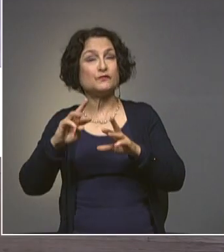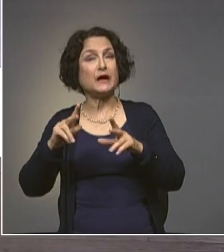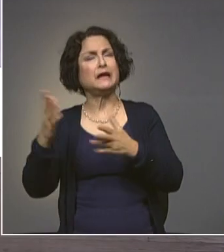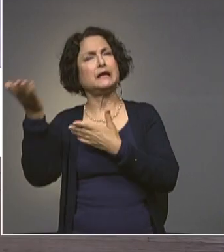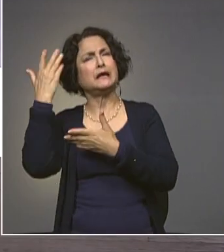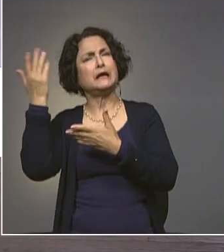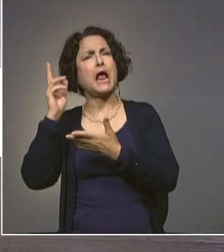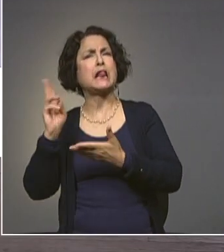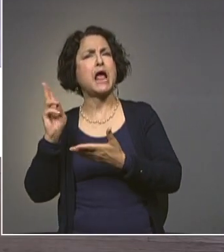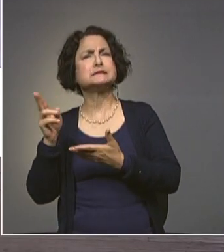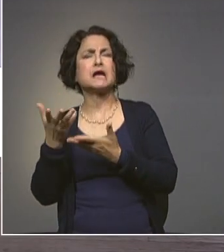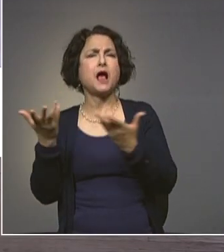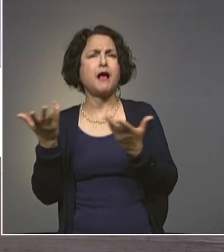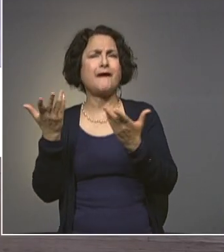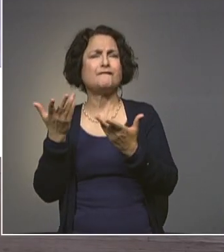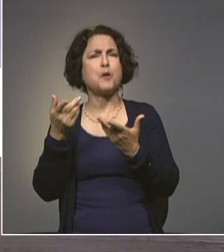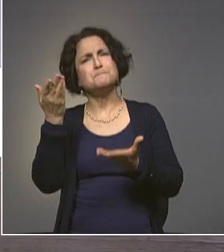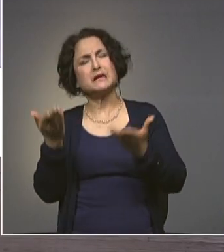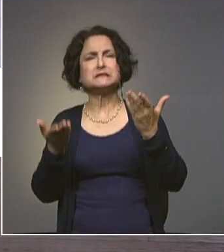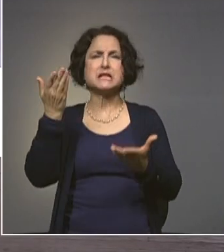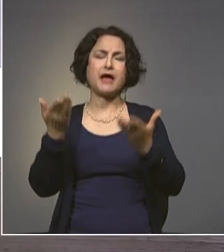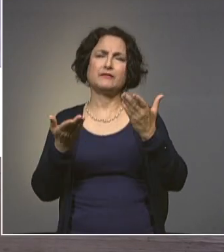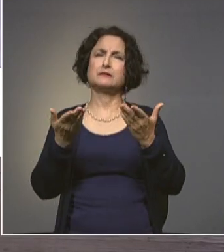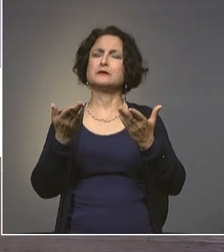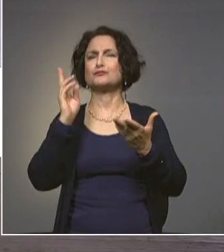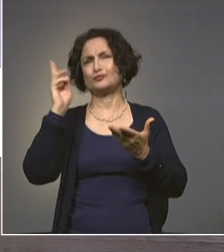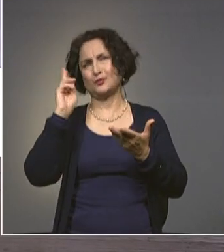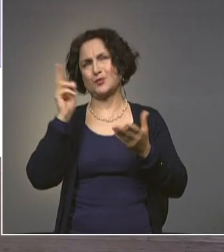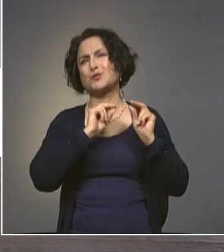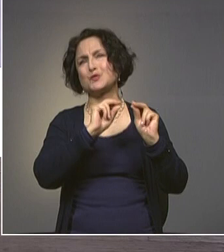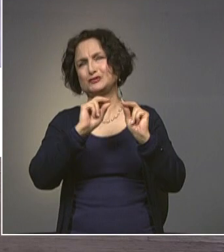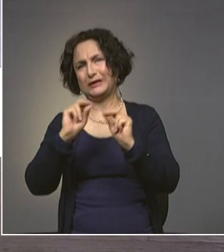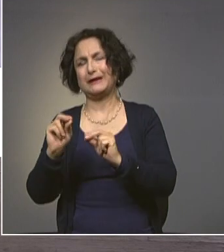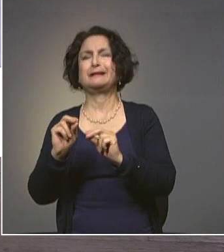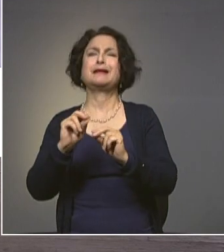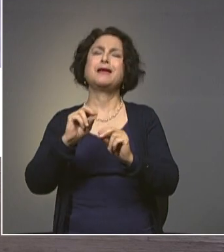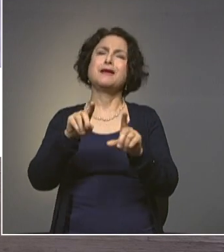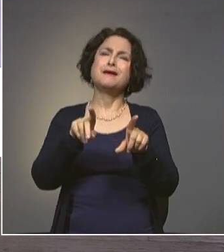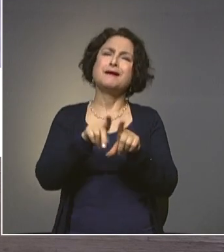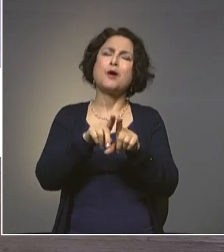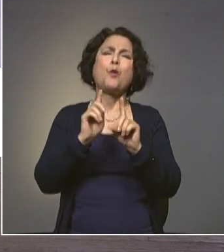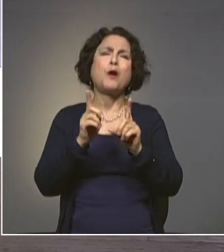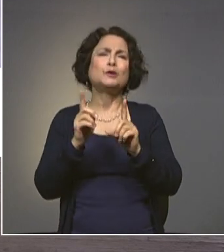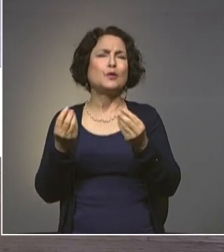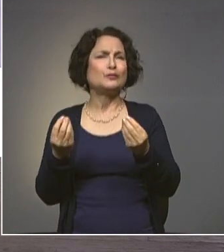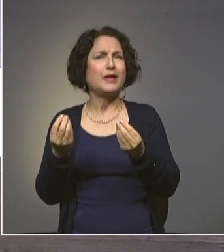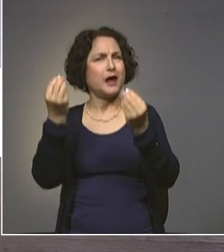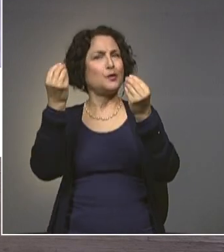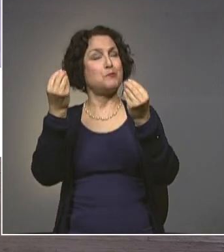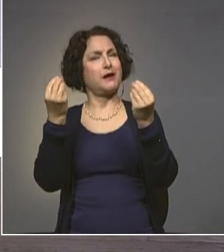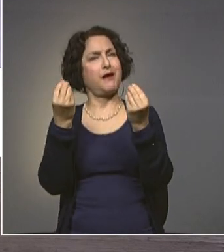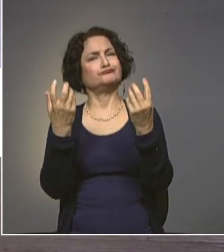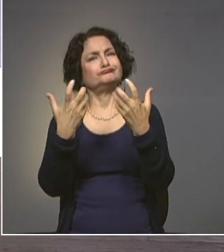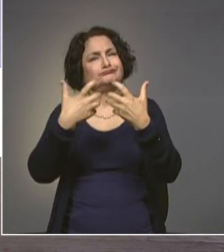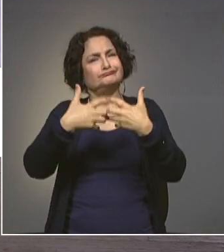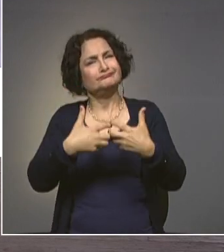впечатление какво ви прави? Това го преценяват преподавателите, което най-добре пасва на самия ученик, като възможности и най-добра изява